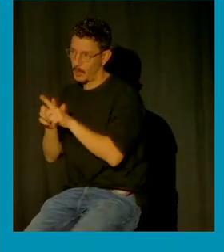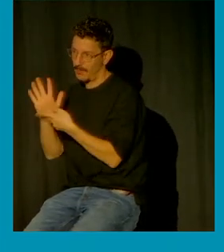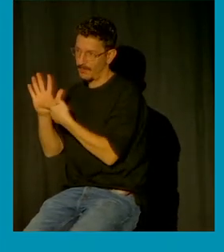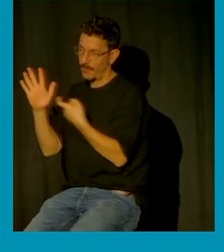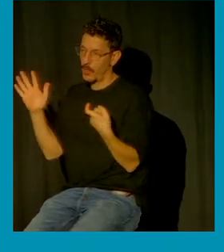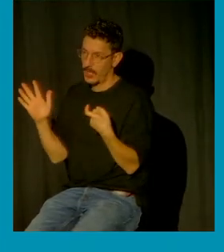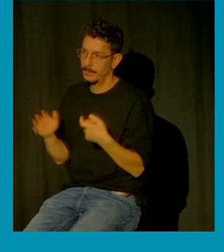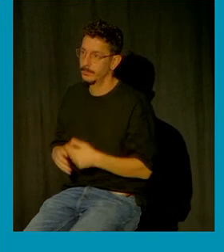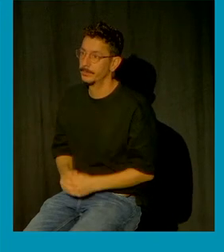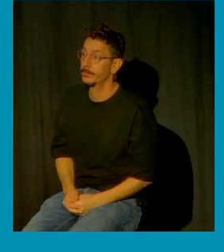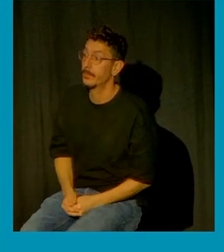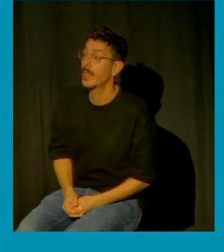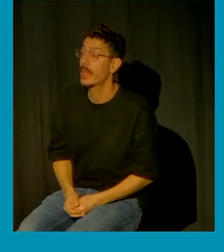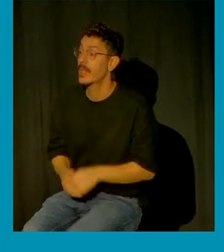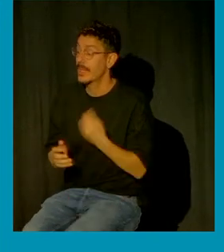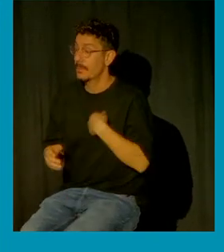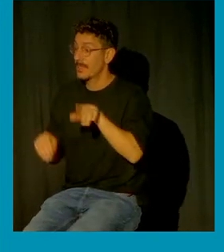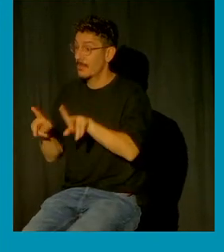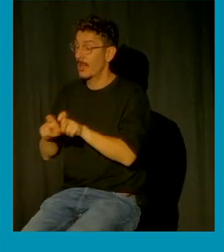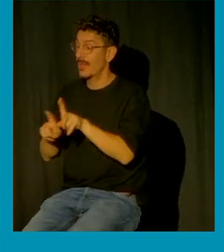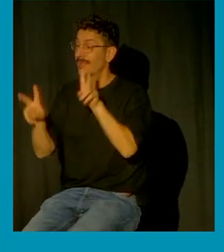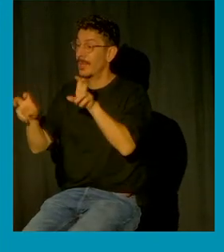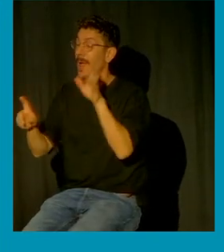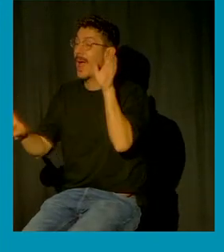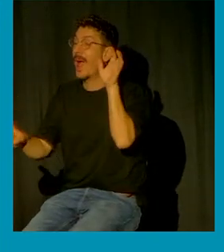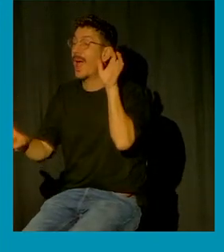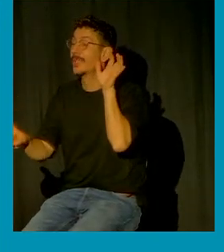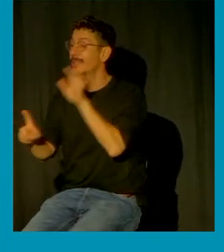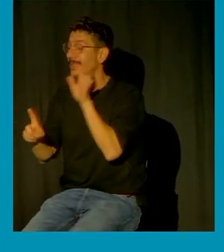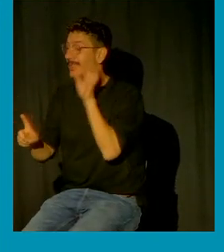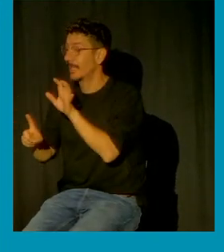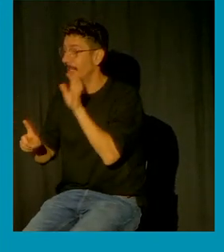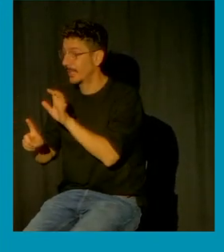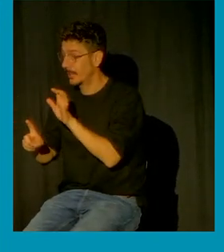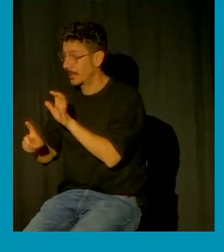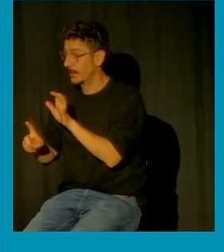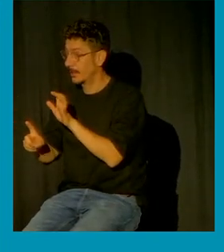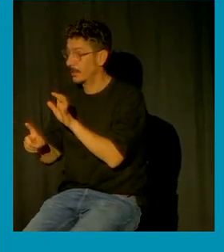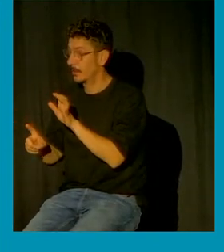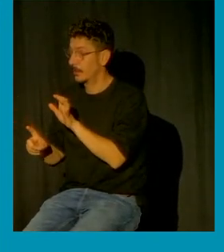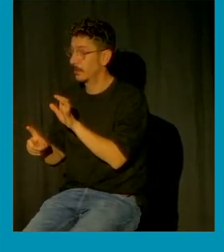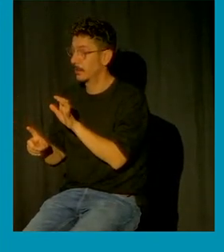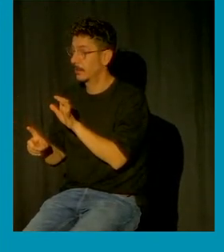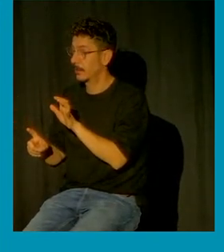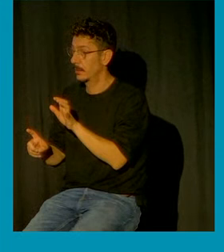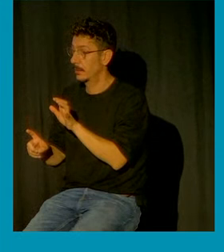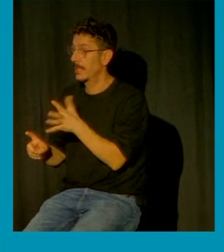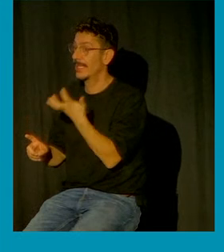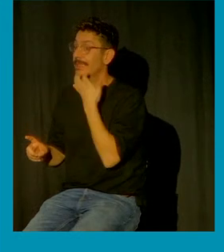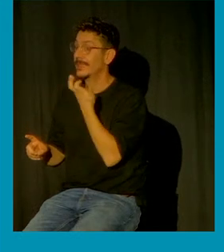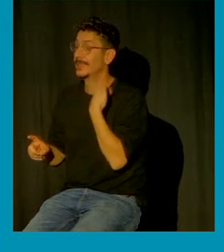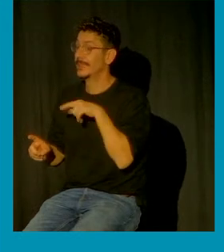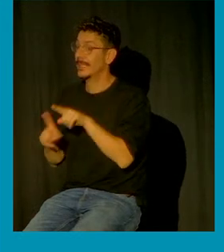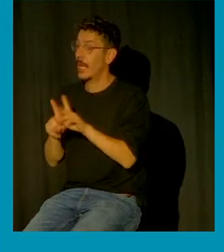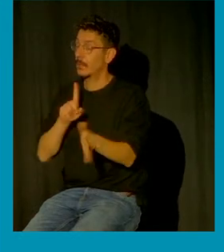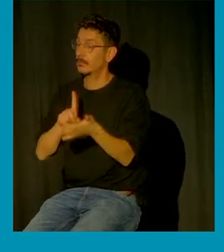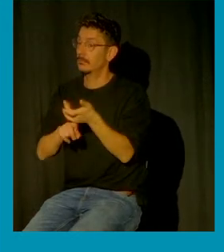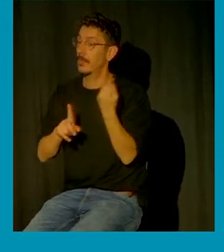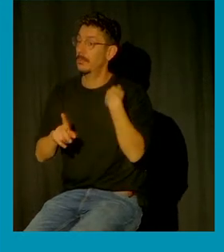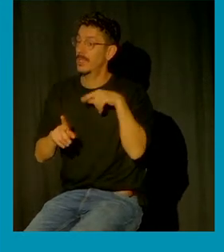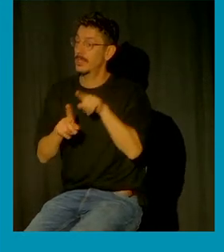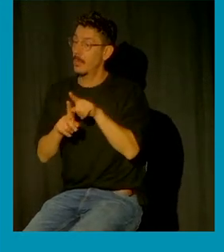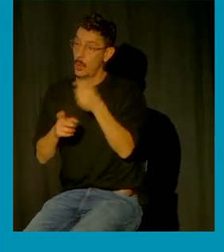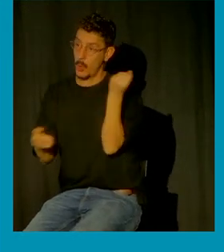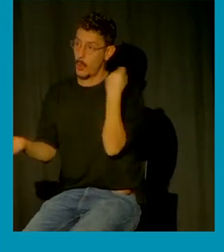en aquestes modalitats quan provem l'assetjament s'entendrà que de per si havent provat la conducta de l'assetjament l'afectació